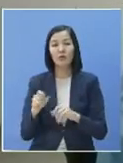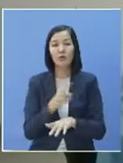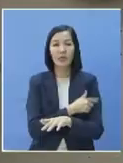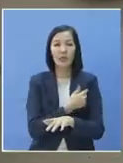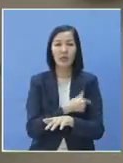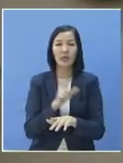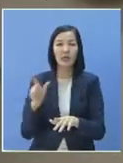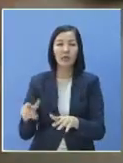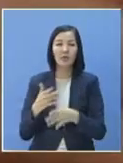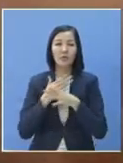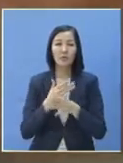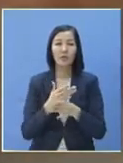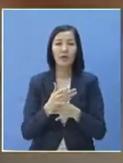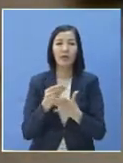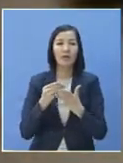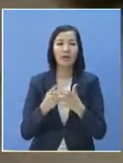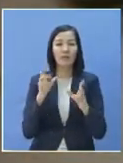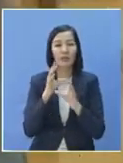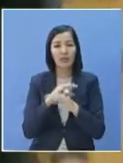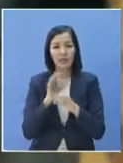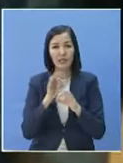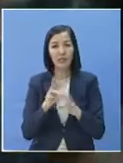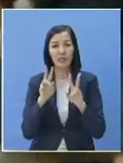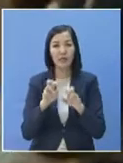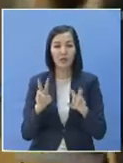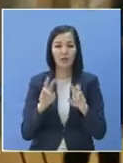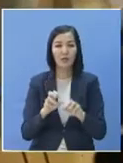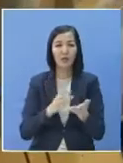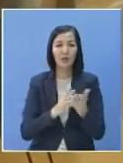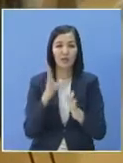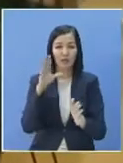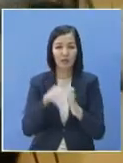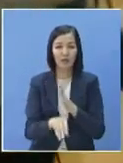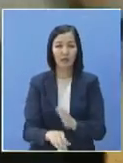дәрігерлердің медициналық көмегі, қымбат зертханалық және диагностикалық